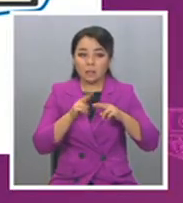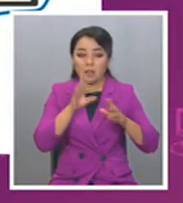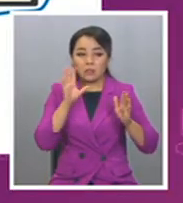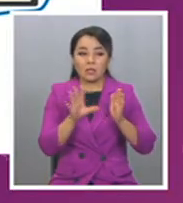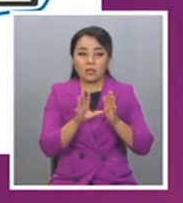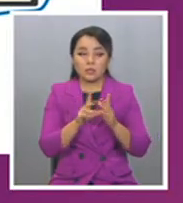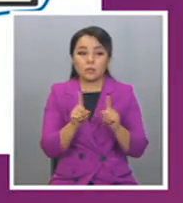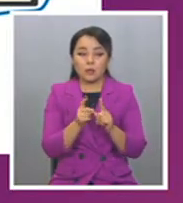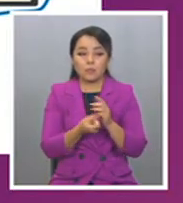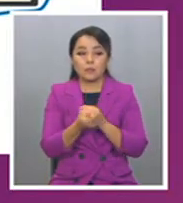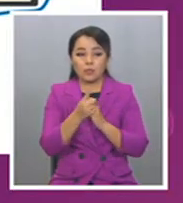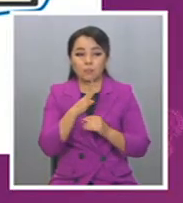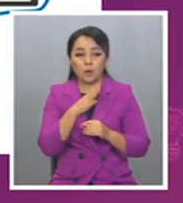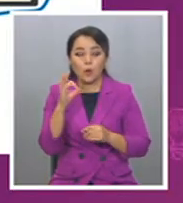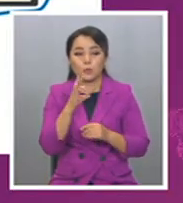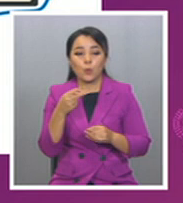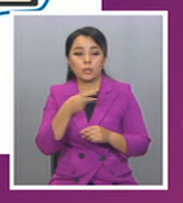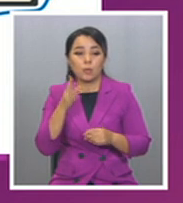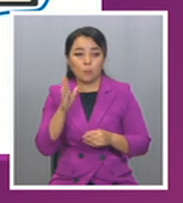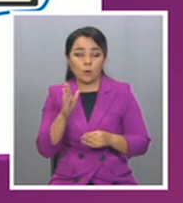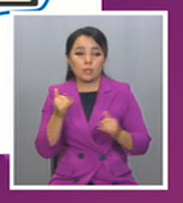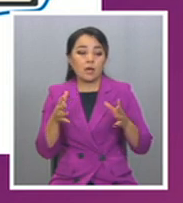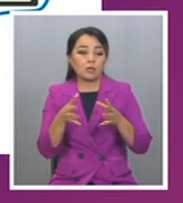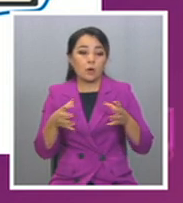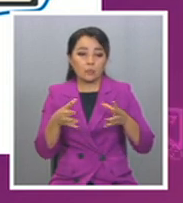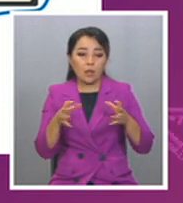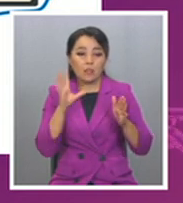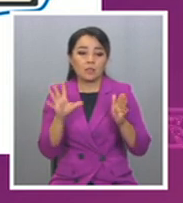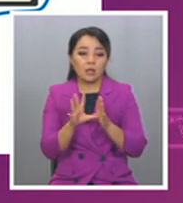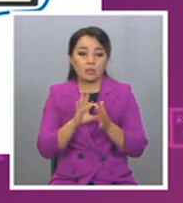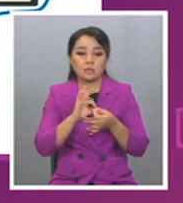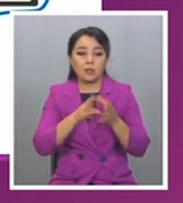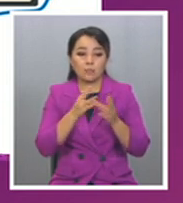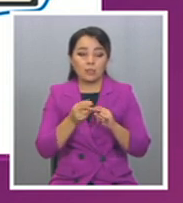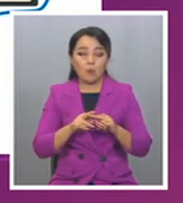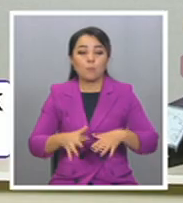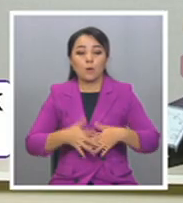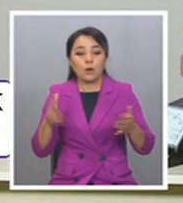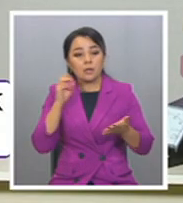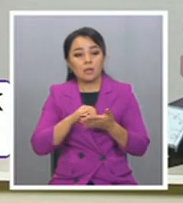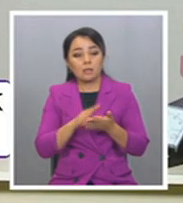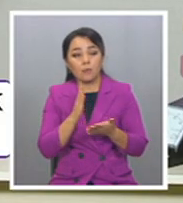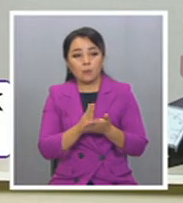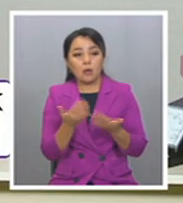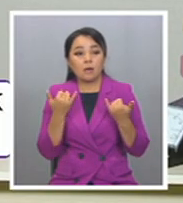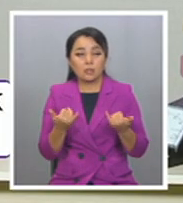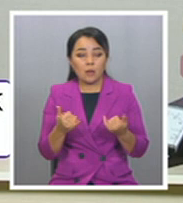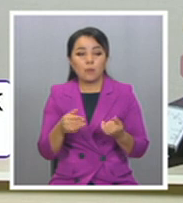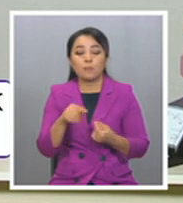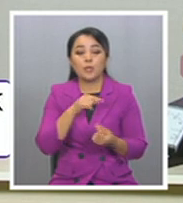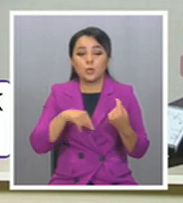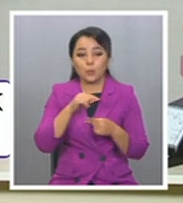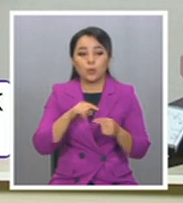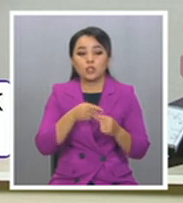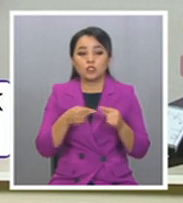өрісінің энергиясы нөлге тең болады да, конденсатордағы электроөрісінің энергиясы максимум мәніне ие болады. Ал енді периодтың жартысына тең